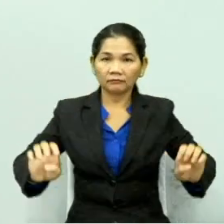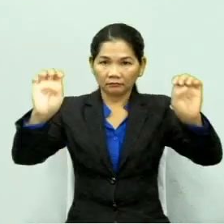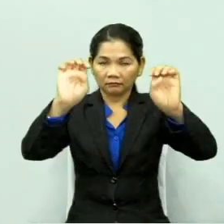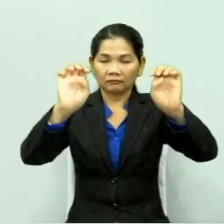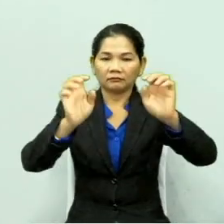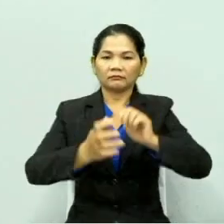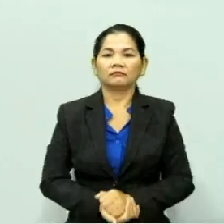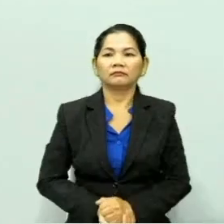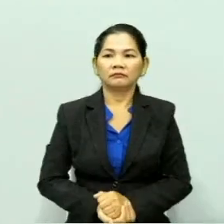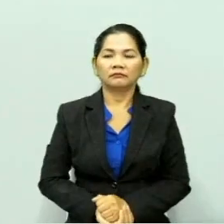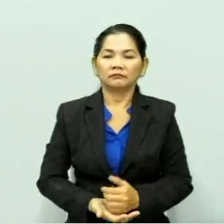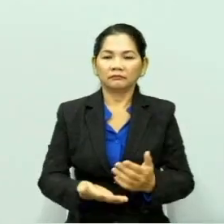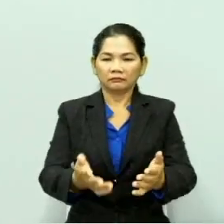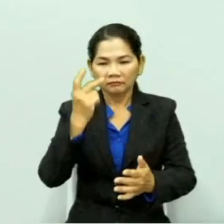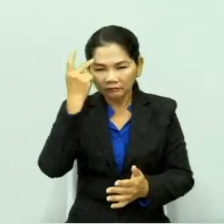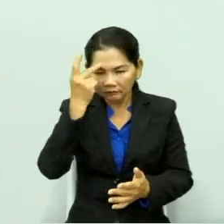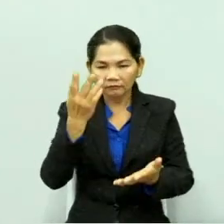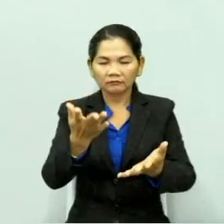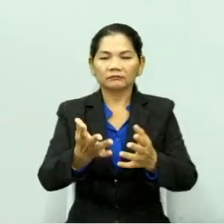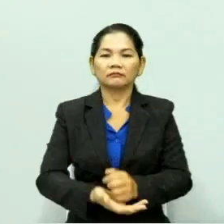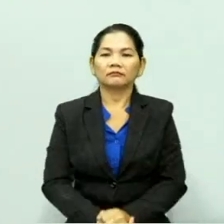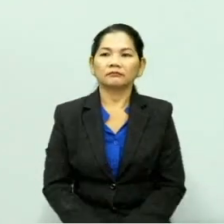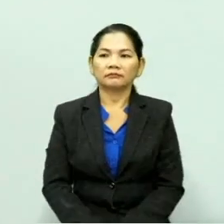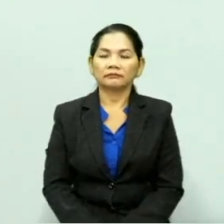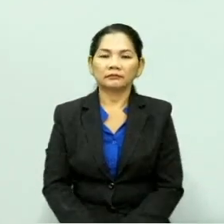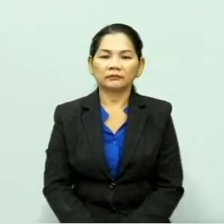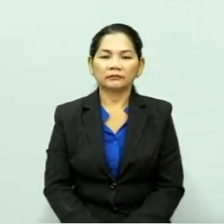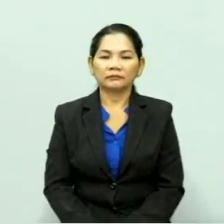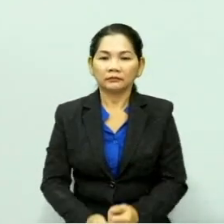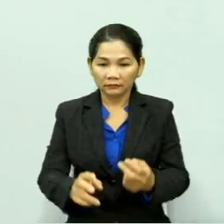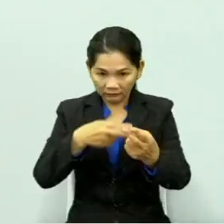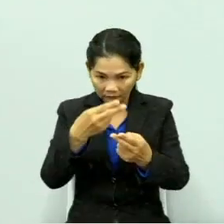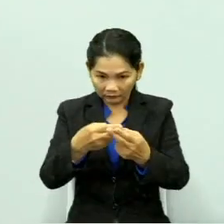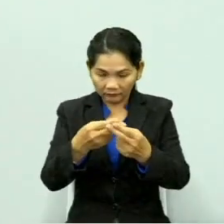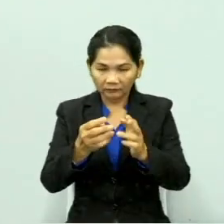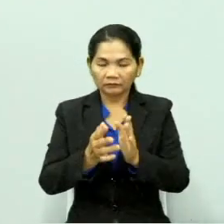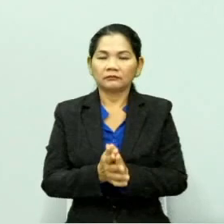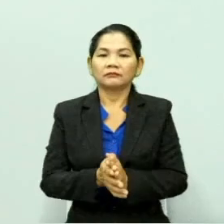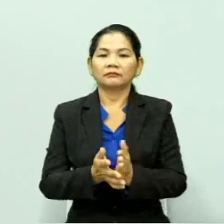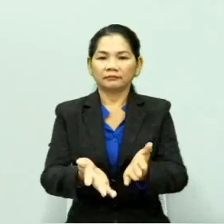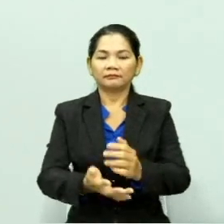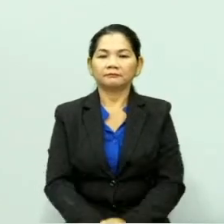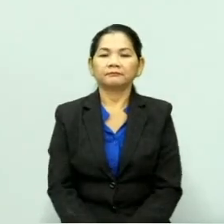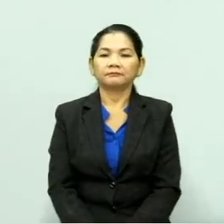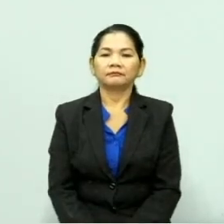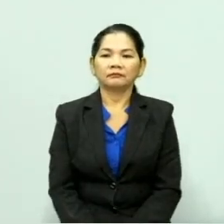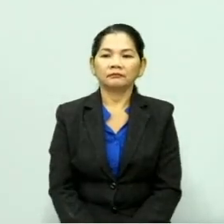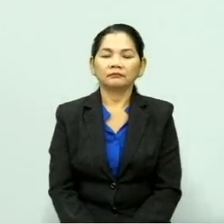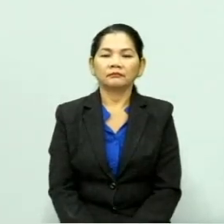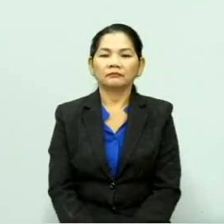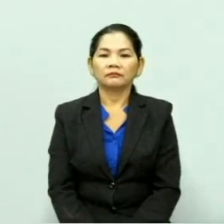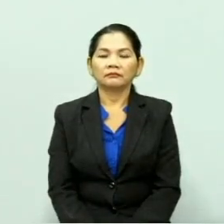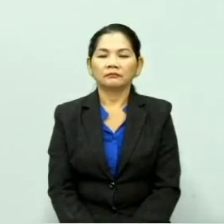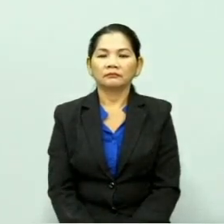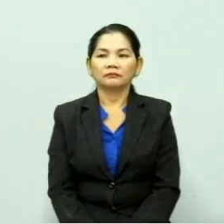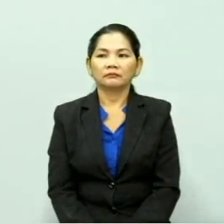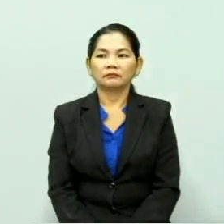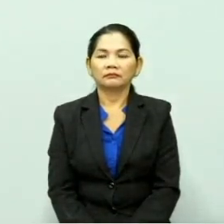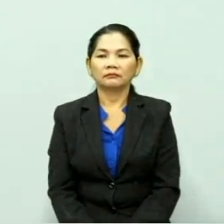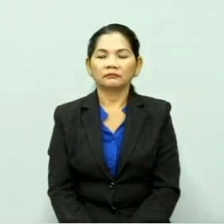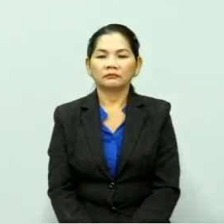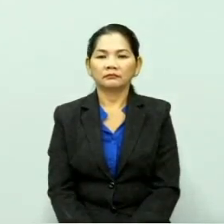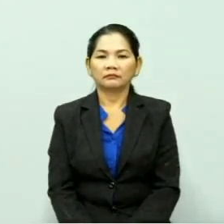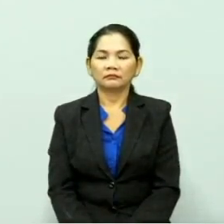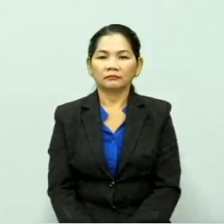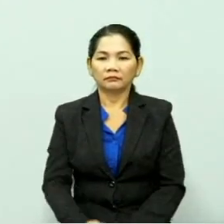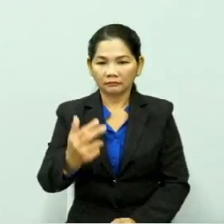con chà chẳng con cất tăng ác nía chà hái chlái tập mẹ kru là con chà